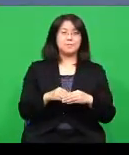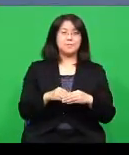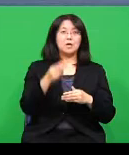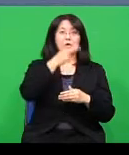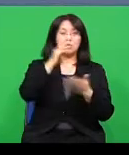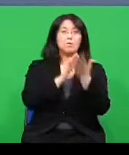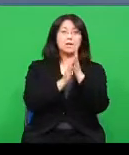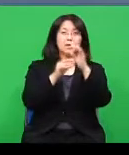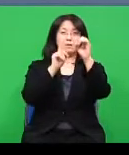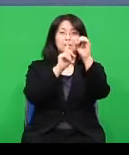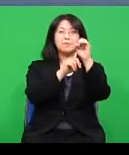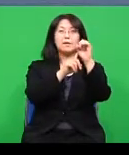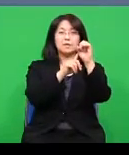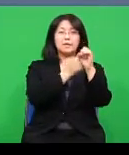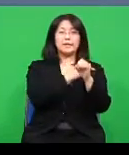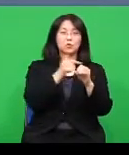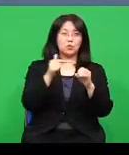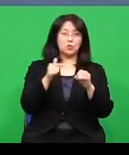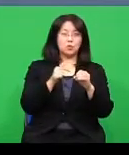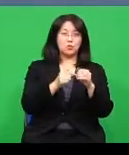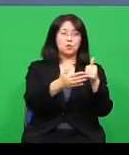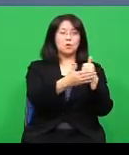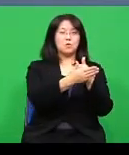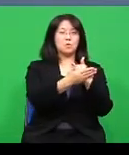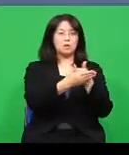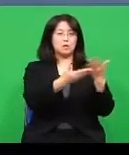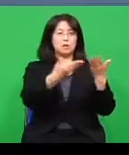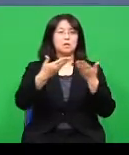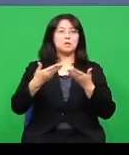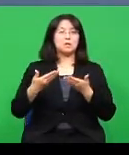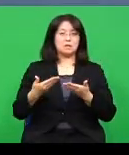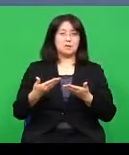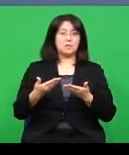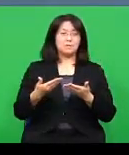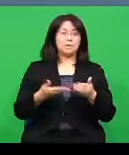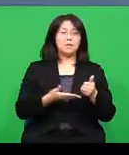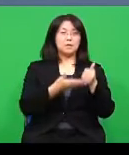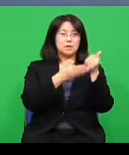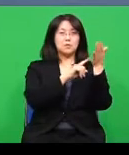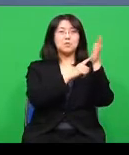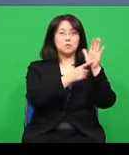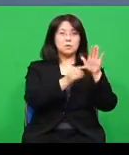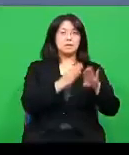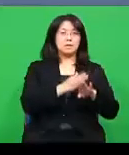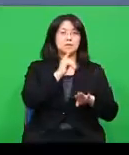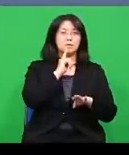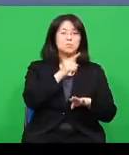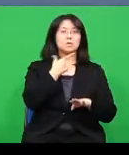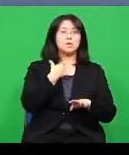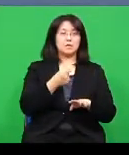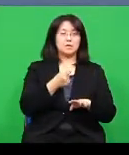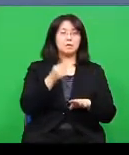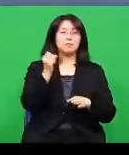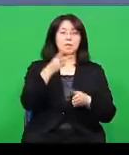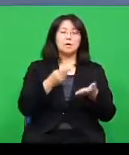た、また富山県のためにいろんな点でご貢献いただいたことに、敬意を